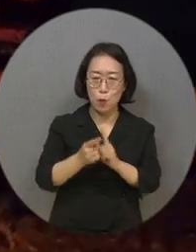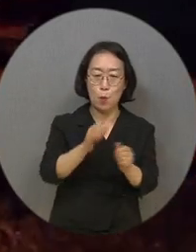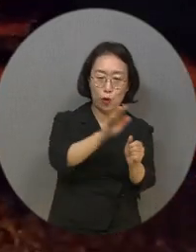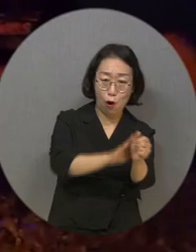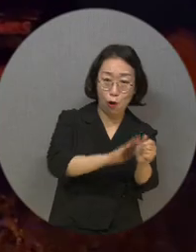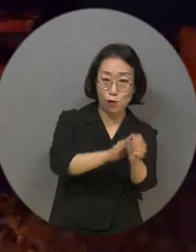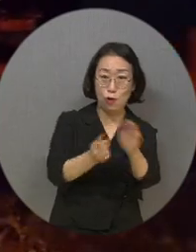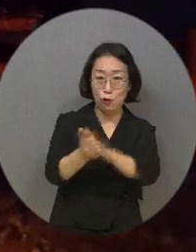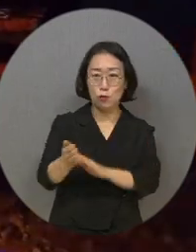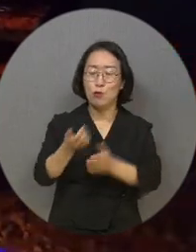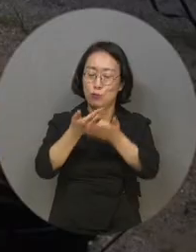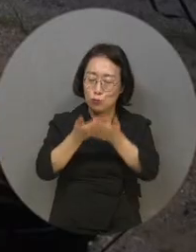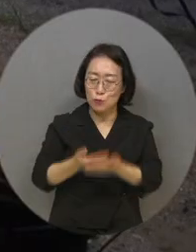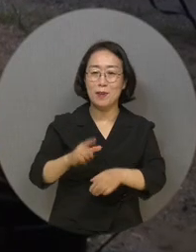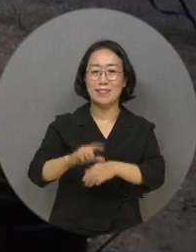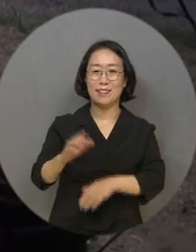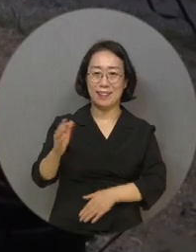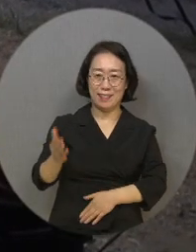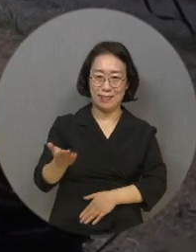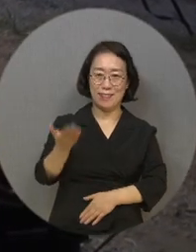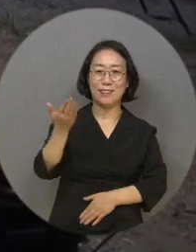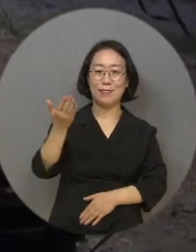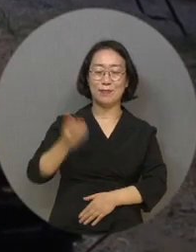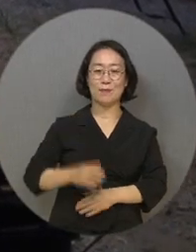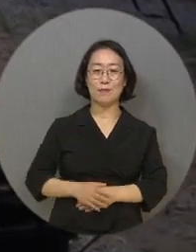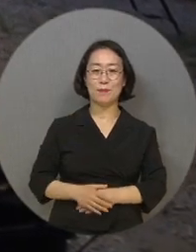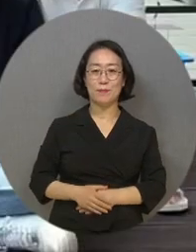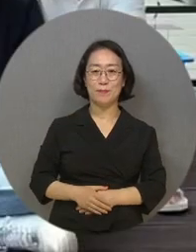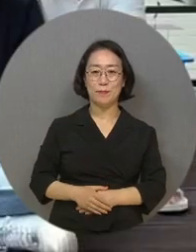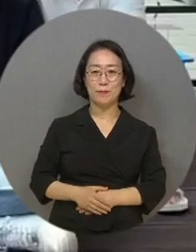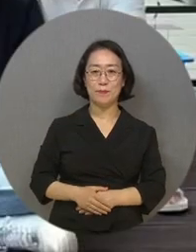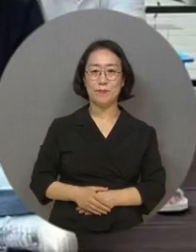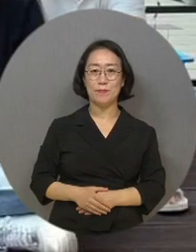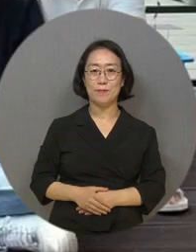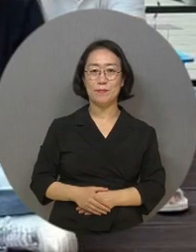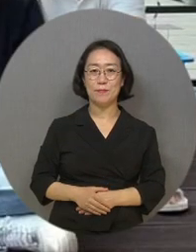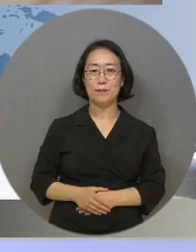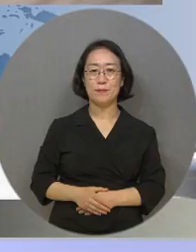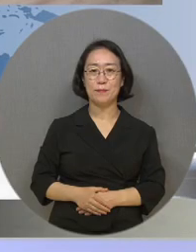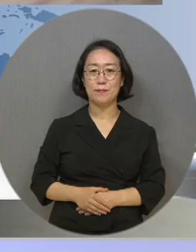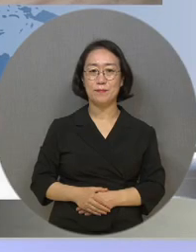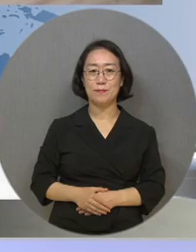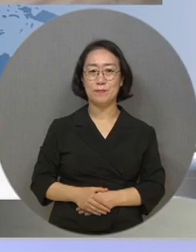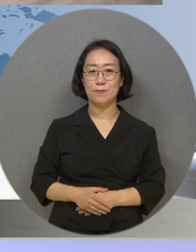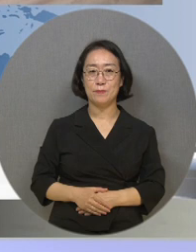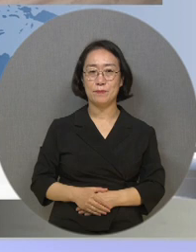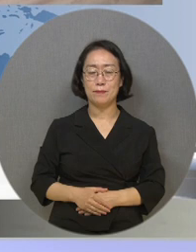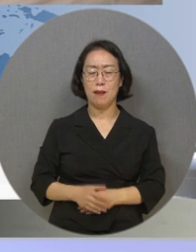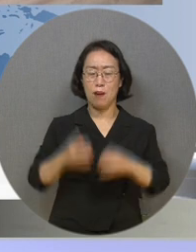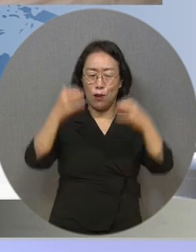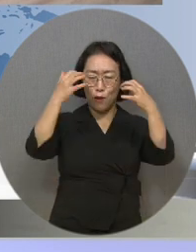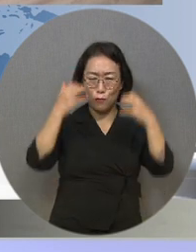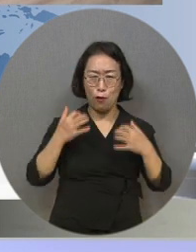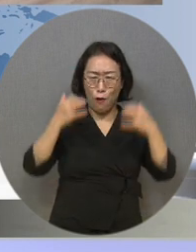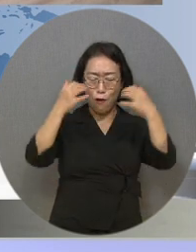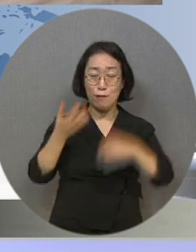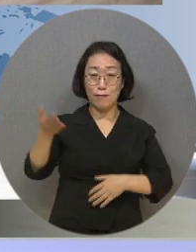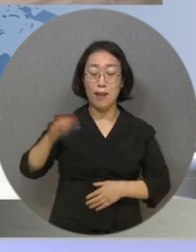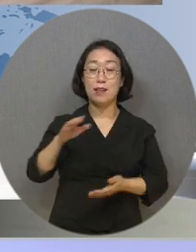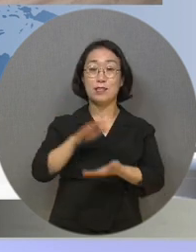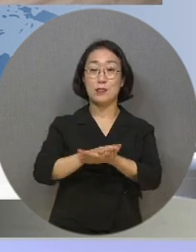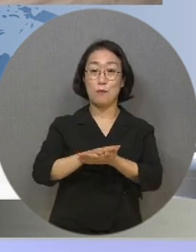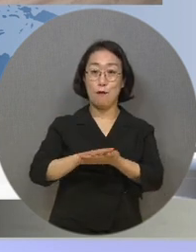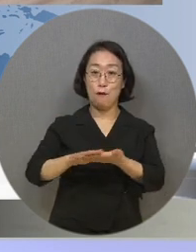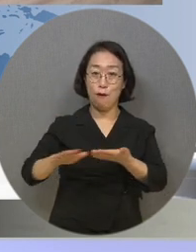되는 소중한 시간이었습니다. 복지TV 경기방송 정우선입니다. 무더위를 시원하게 날릴 수